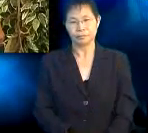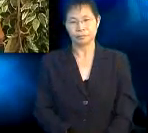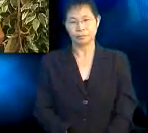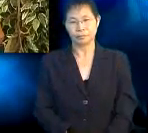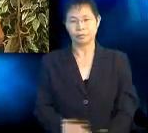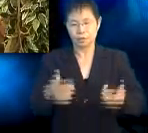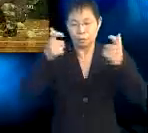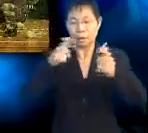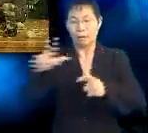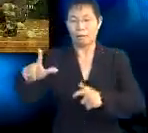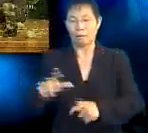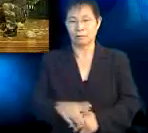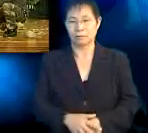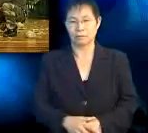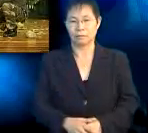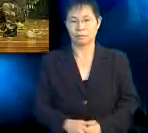Cepatlah!